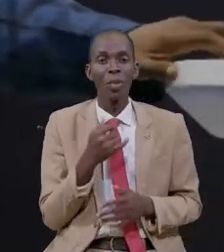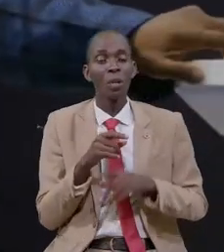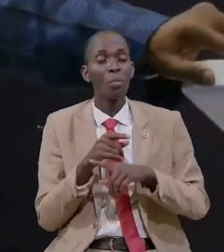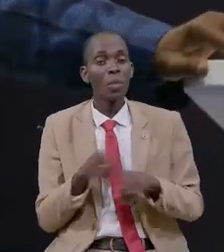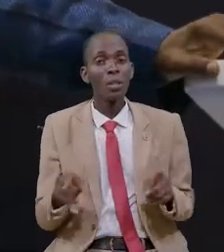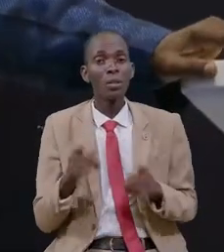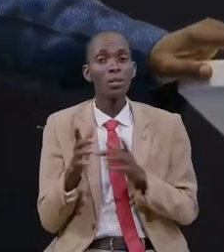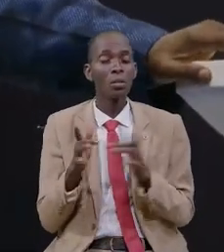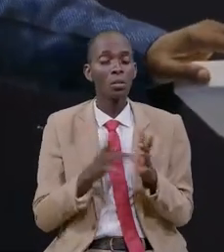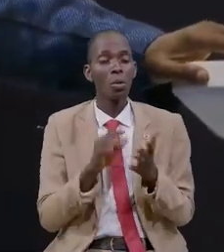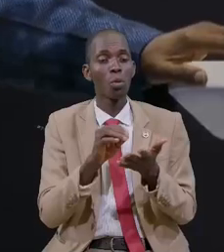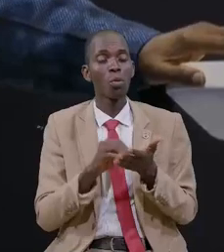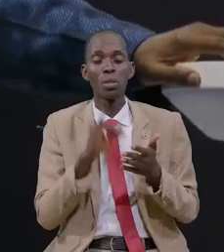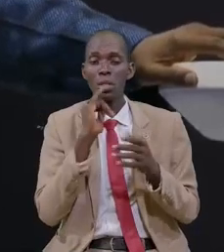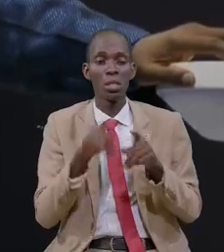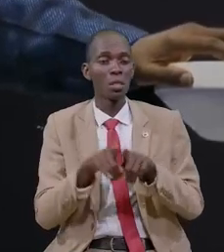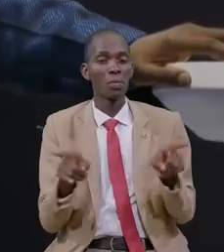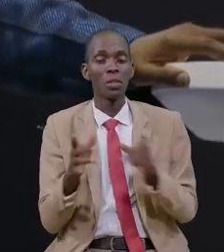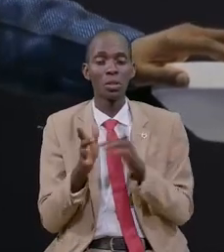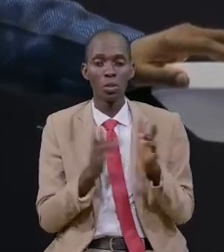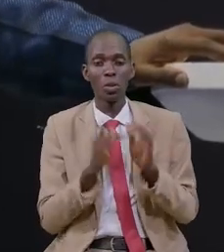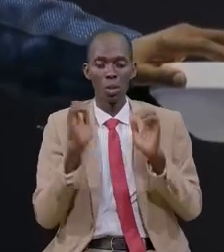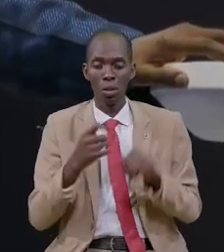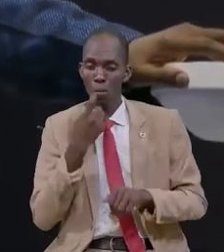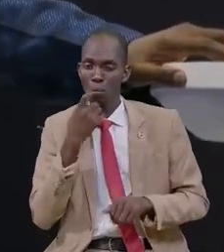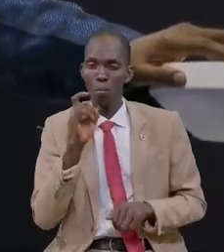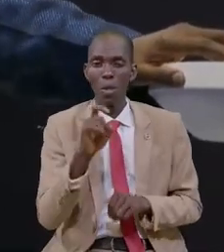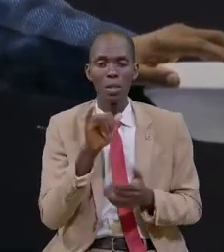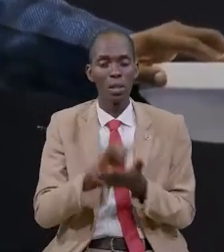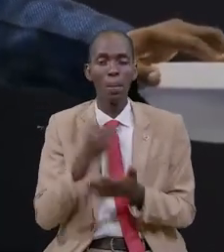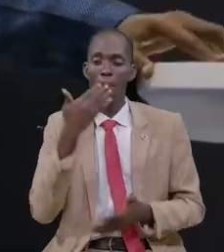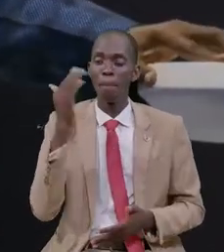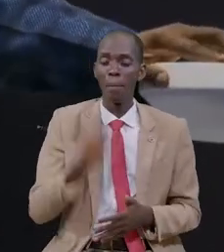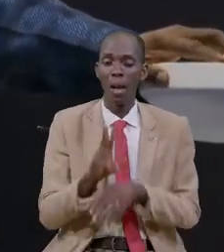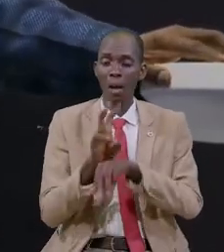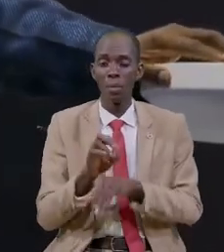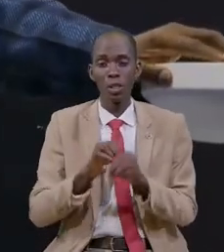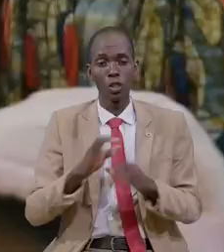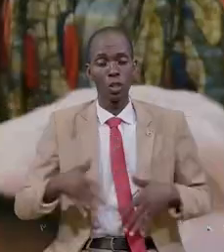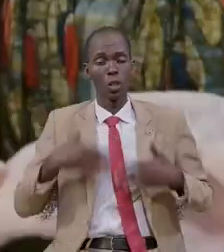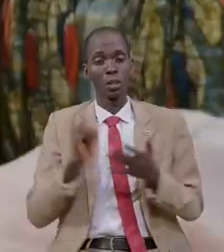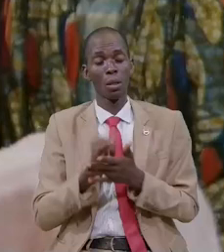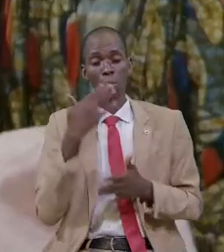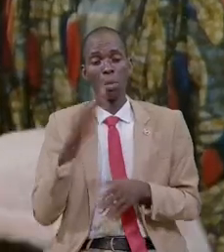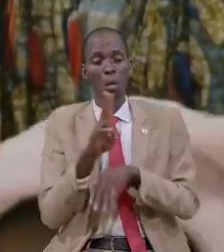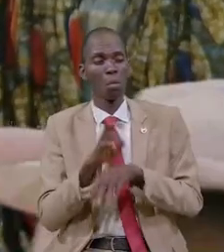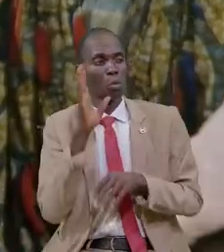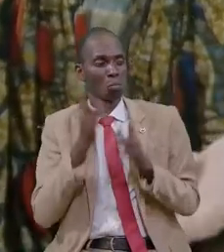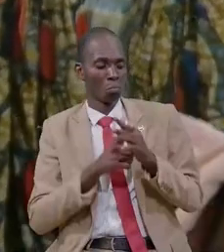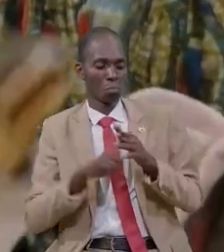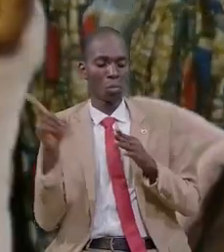Jésus-Christ est différent. Il parle à cette mauvaise habitude de ta vie. Cette mauvaise habitude a parti de ta vie, quitté de ta